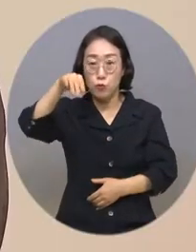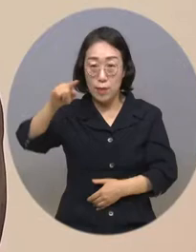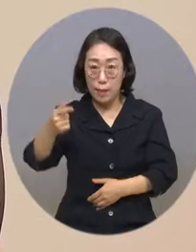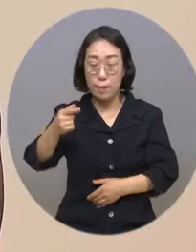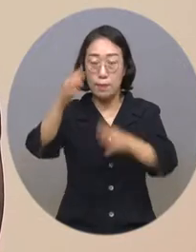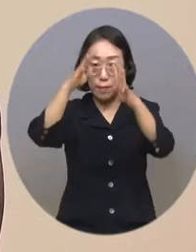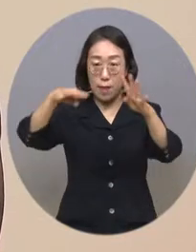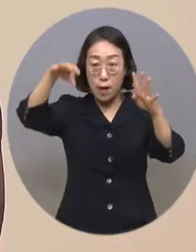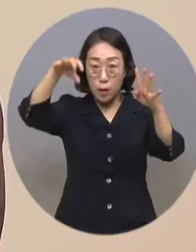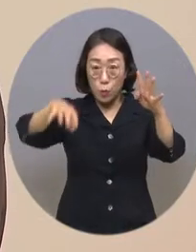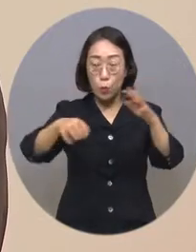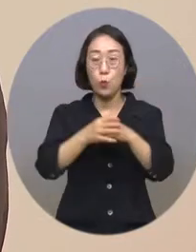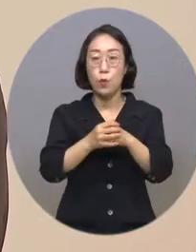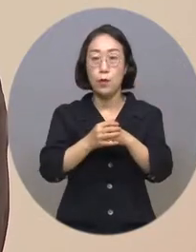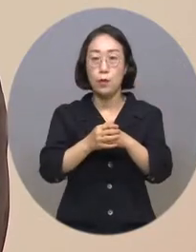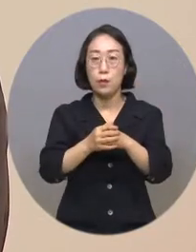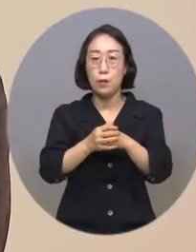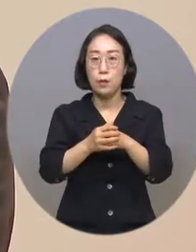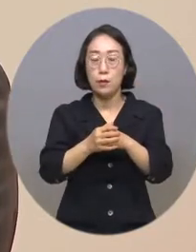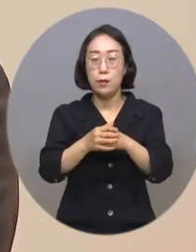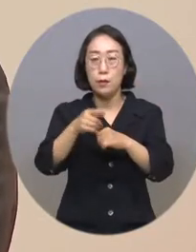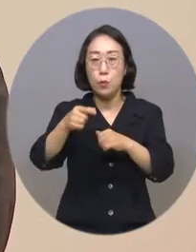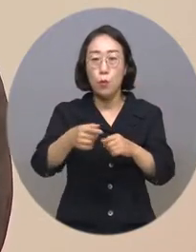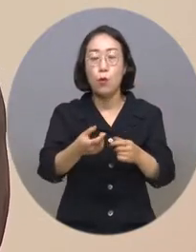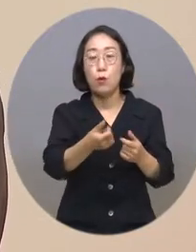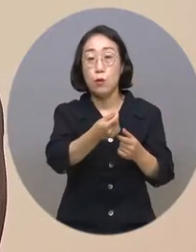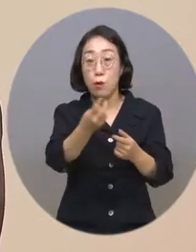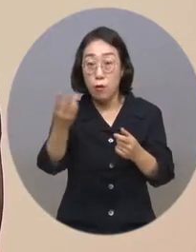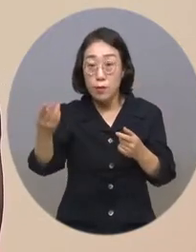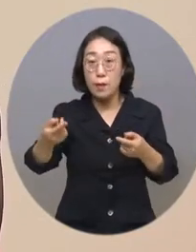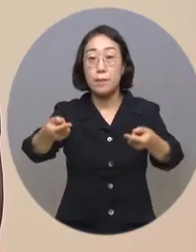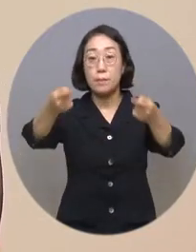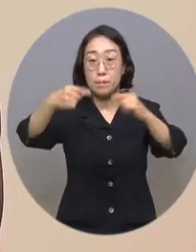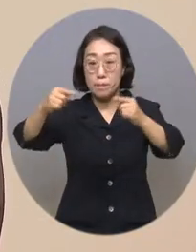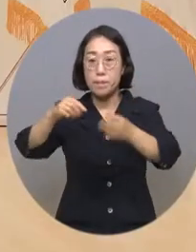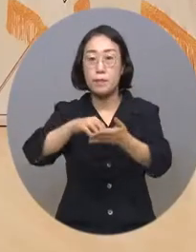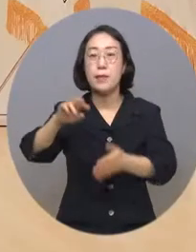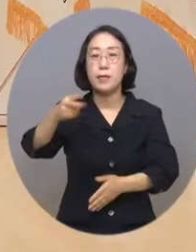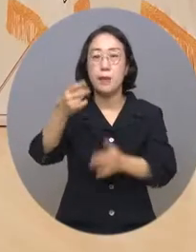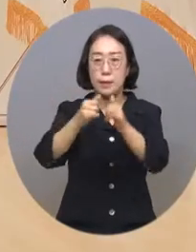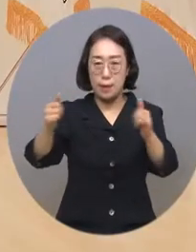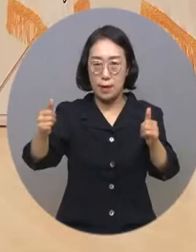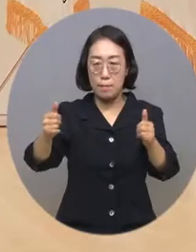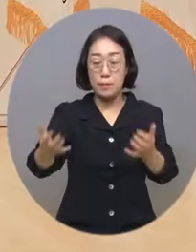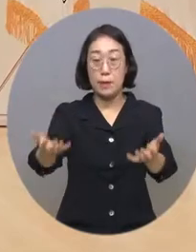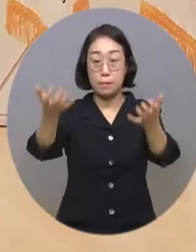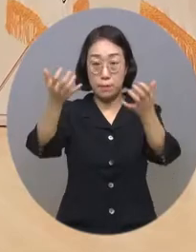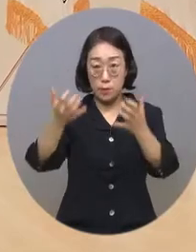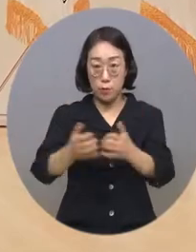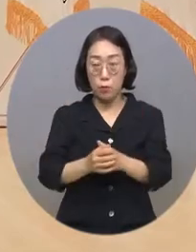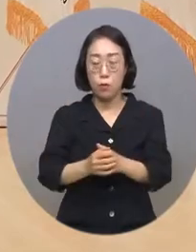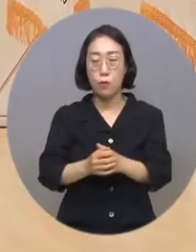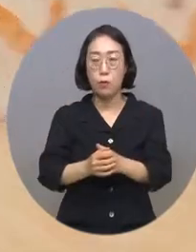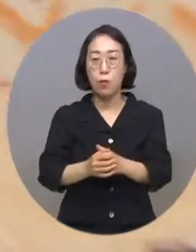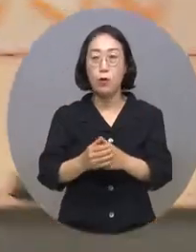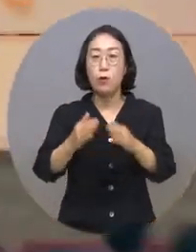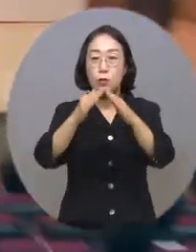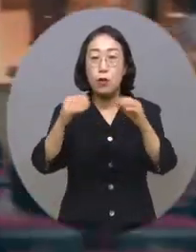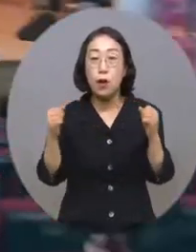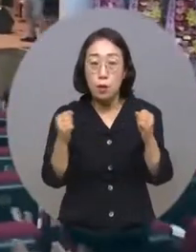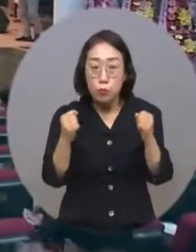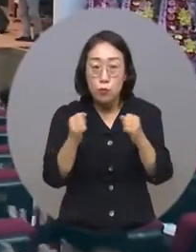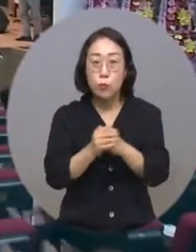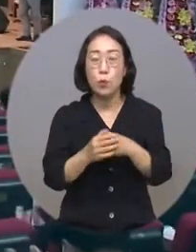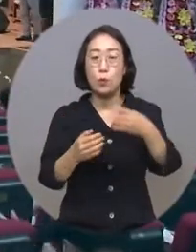전라북도 사회 2층 회원 및 관계자 200여명이 참여한 가운데 제 46회 외 전라북도 4 위치 경진